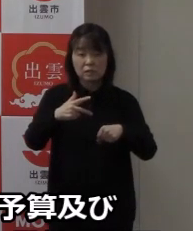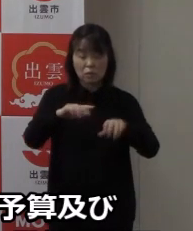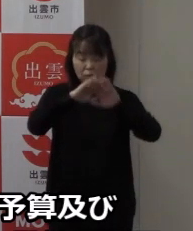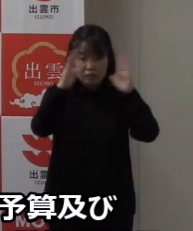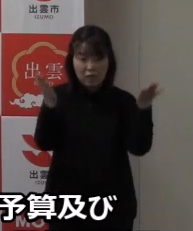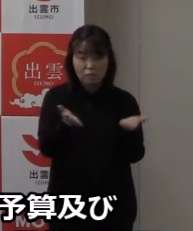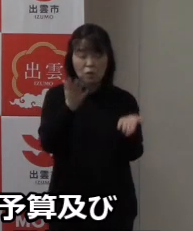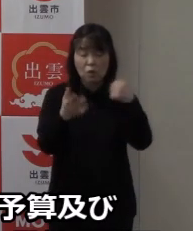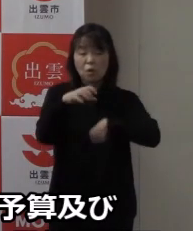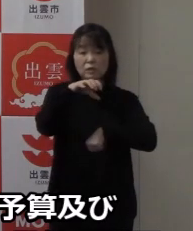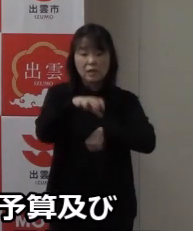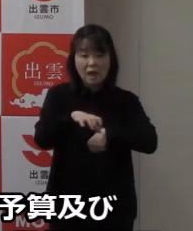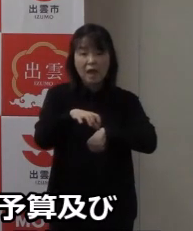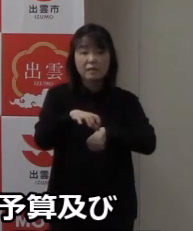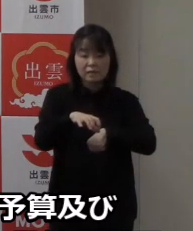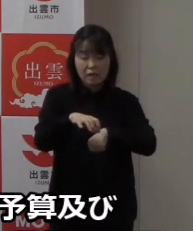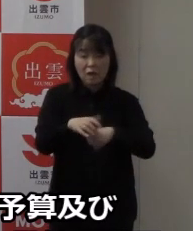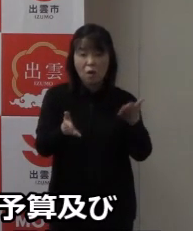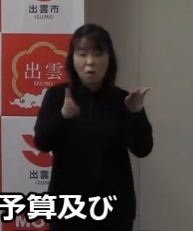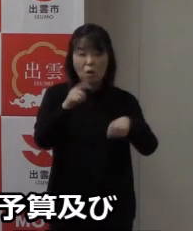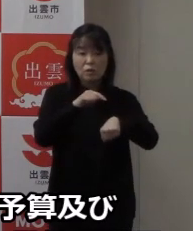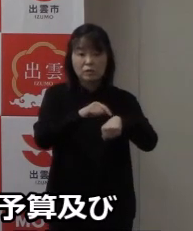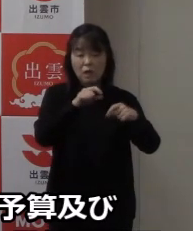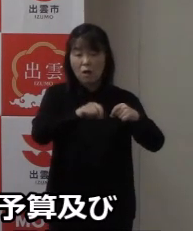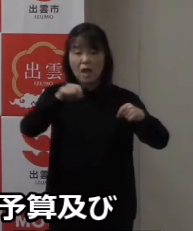ができることになります。